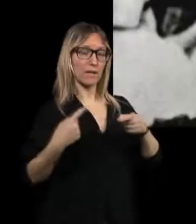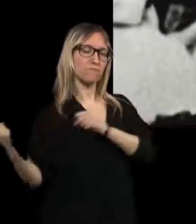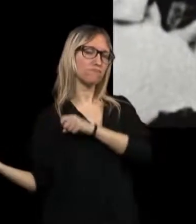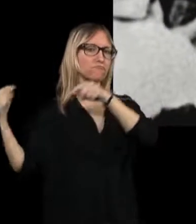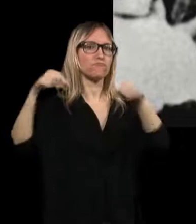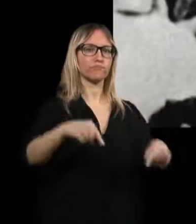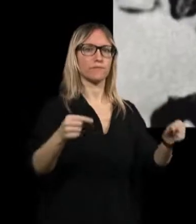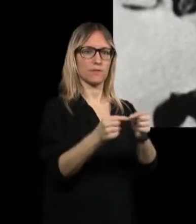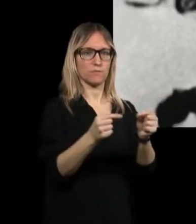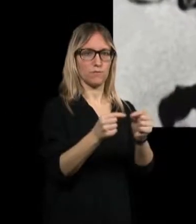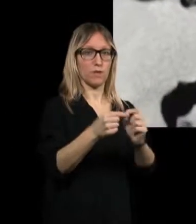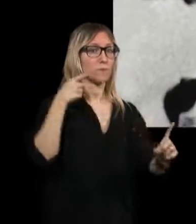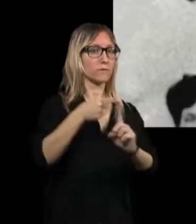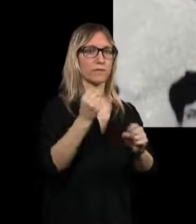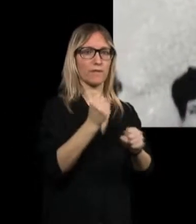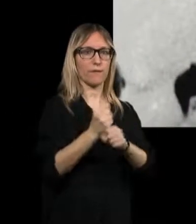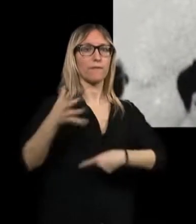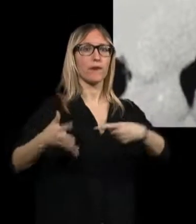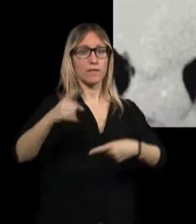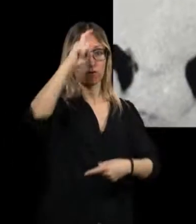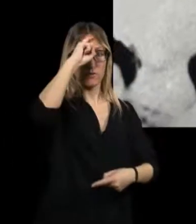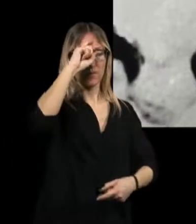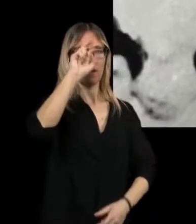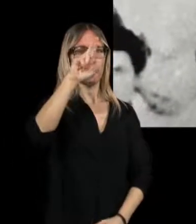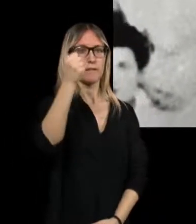Esplugues tota la família per treballar la rajoleta.